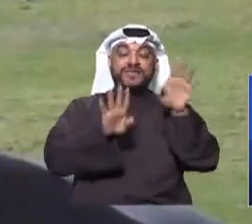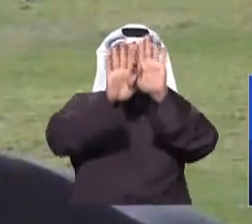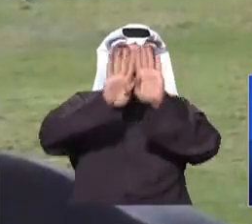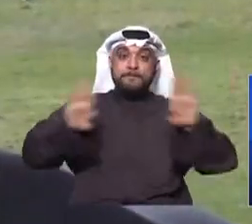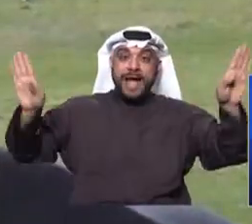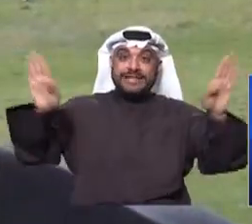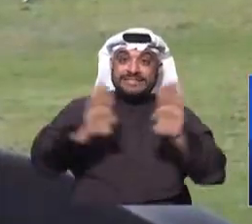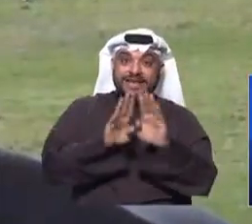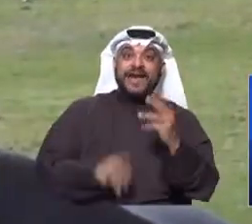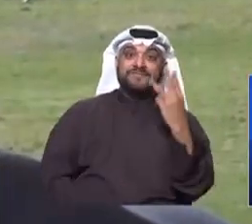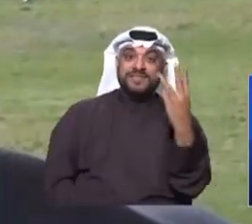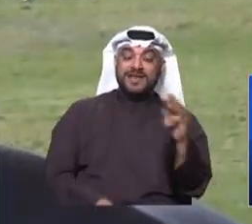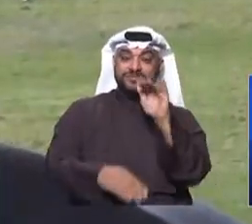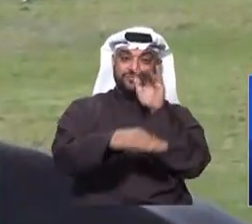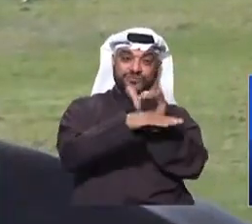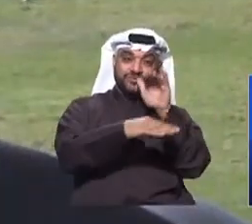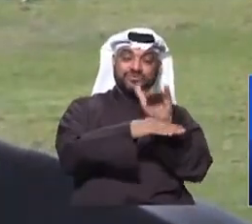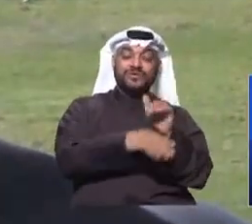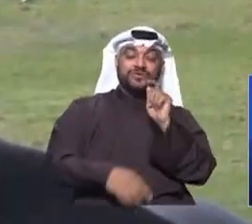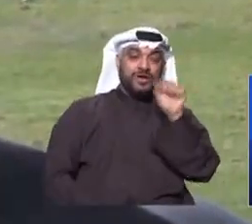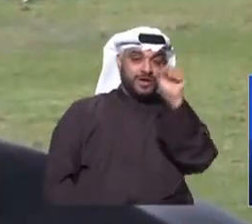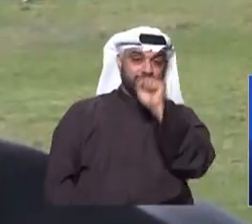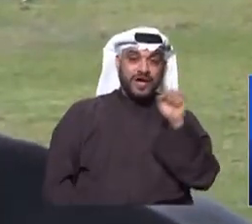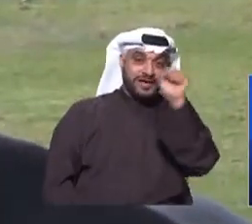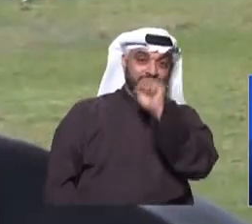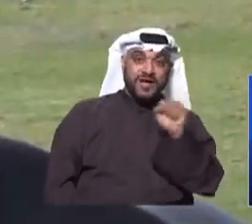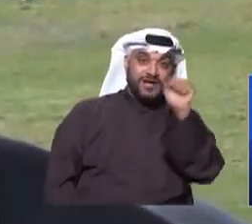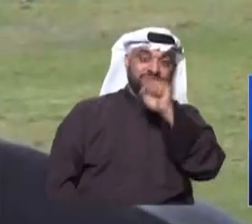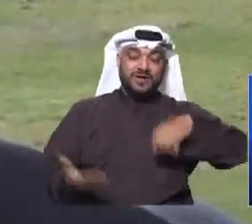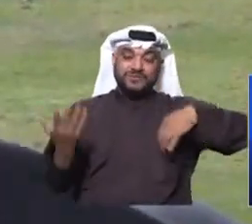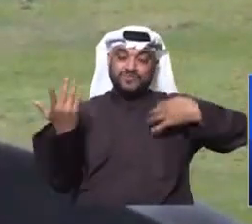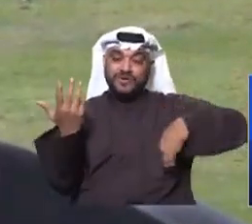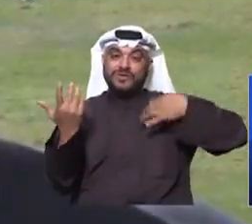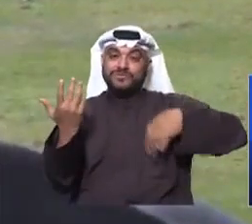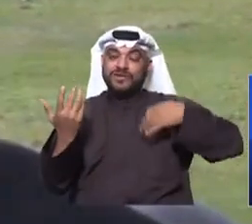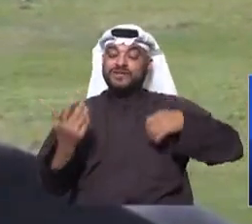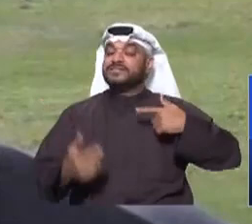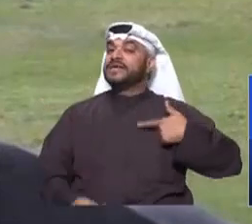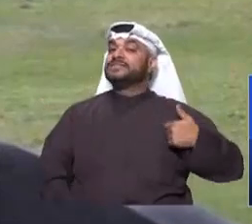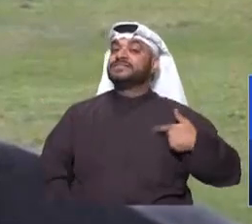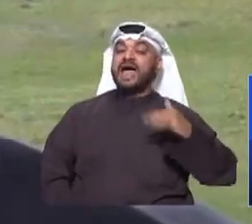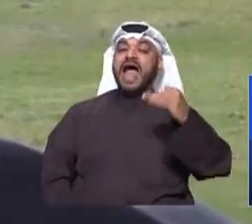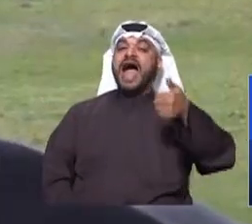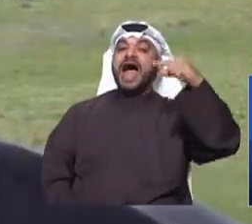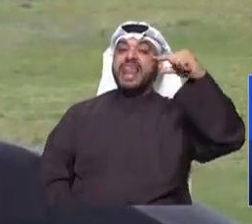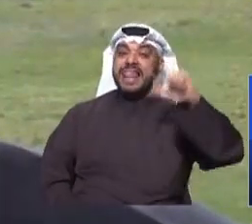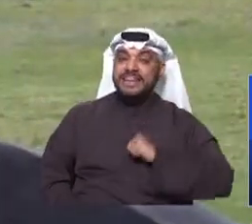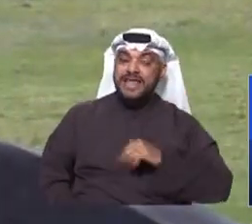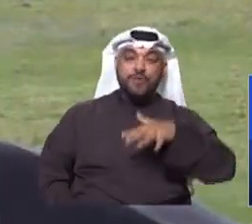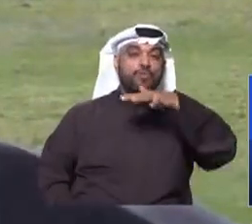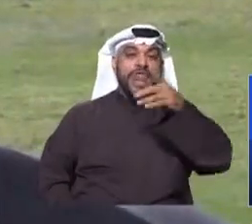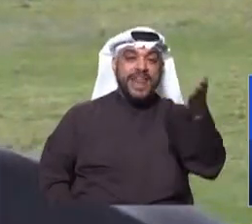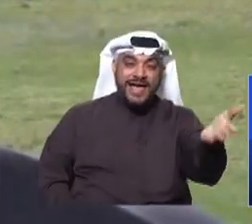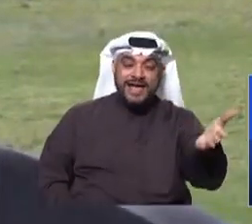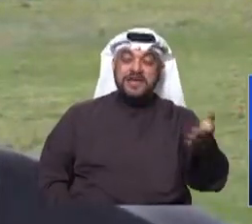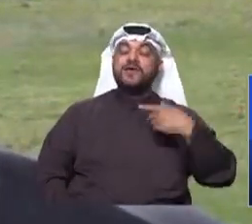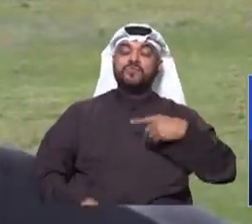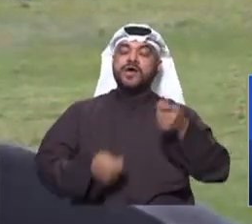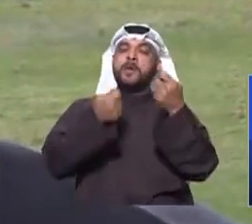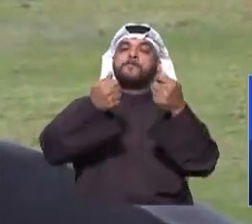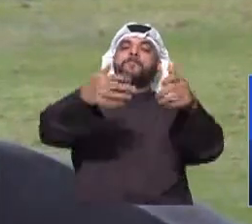هالثلاث جلسات يبدأها فنان الكويت خالد الملة وغيرهم الفنانين الشعبيين لمدة ثلاثة أيام، وهي بالمجان